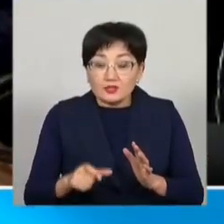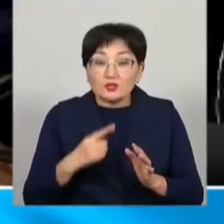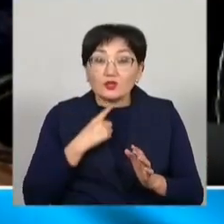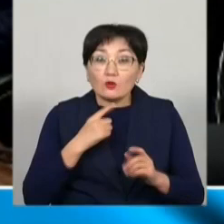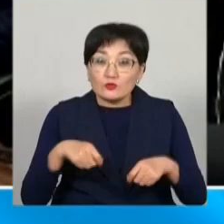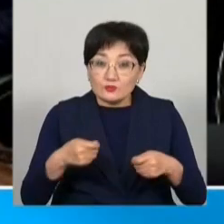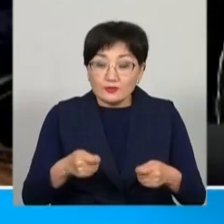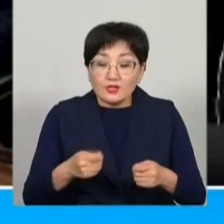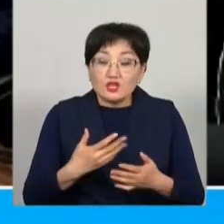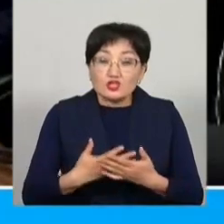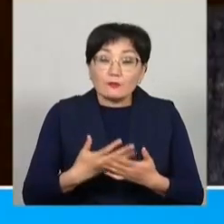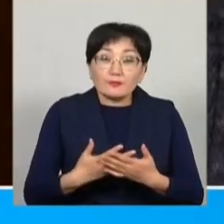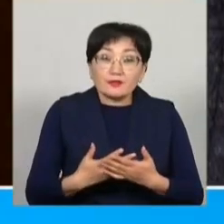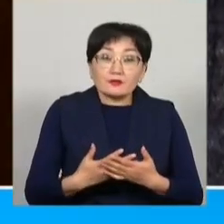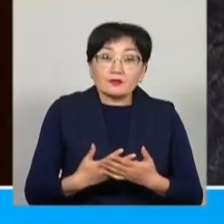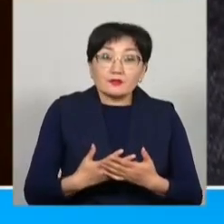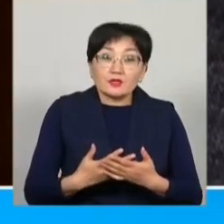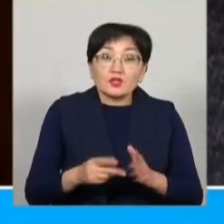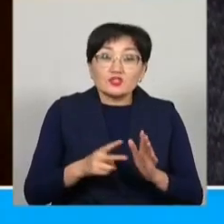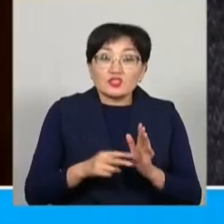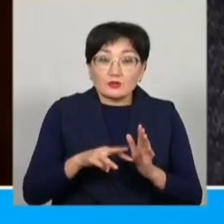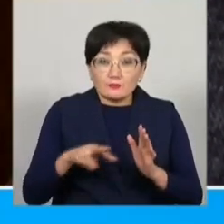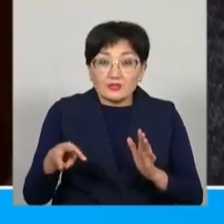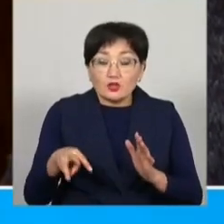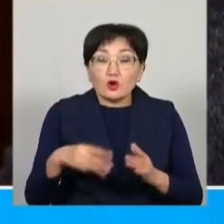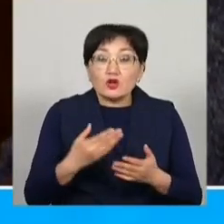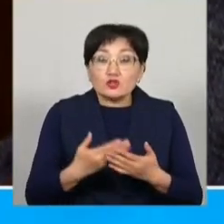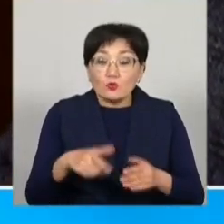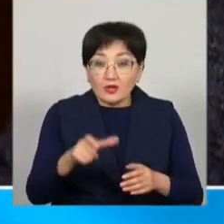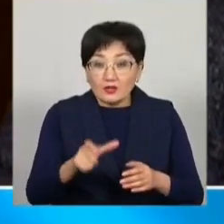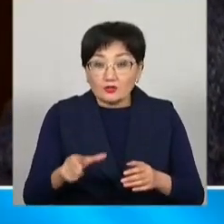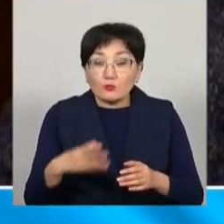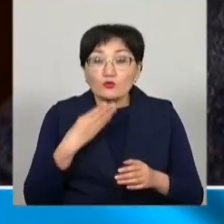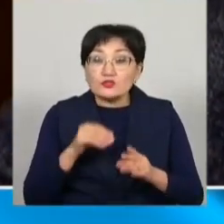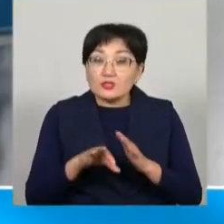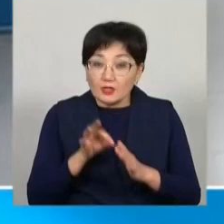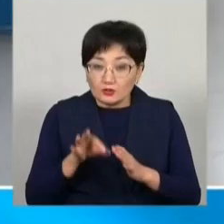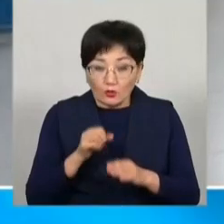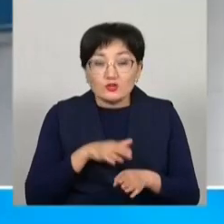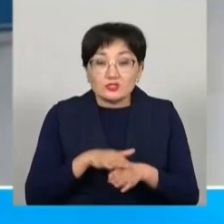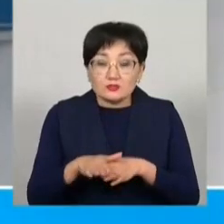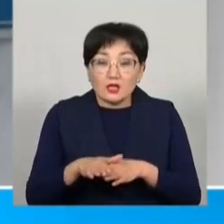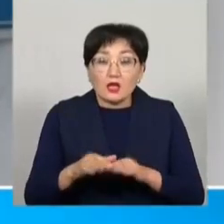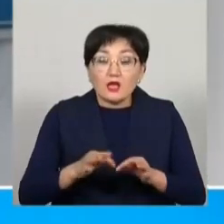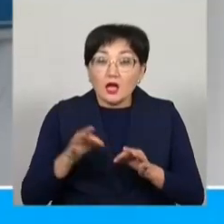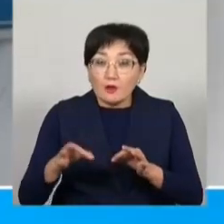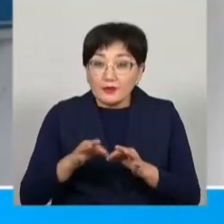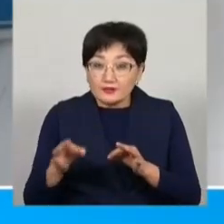Бұл шамамен 7 миллионға жуық қазақстандық өз таңдауын жасады деген сөз. Ал аймақтар